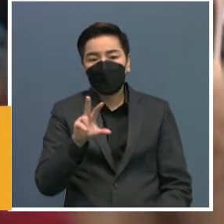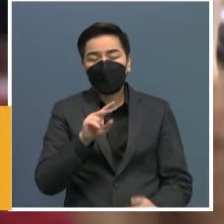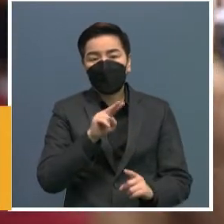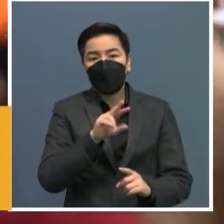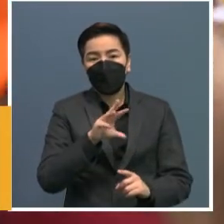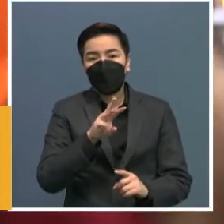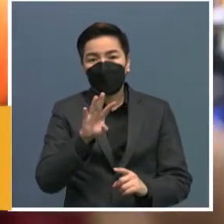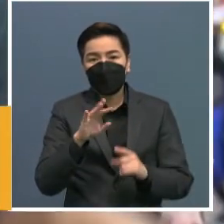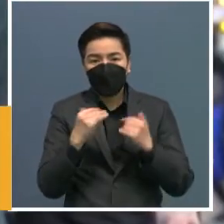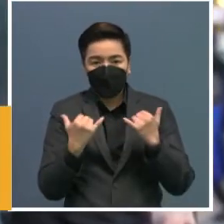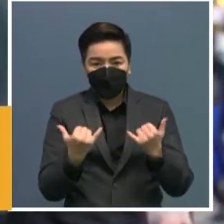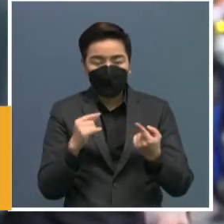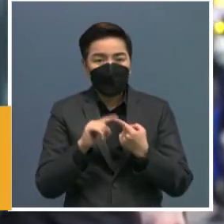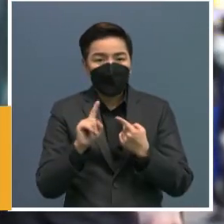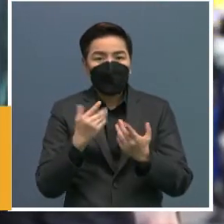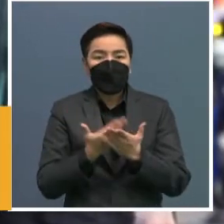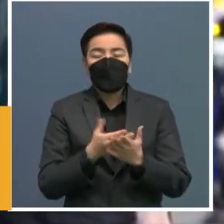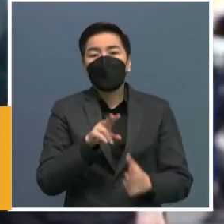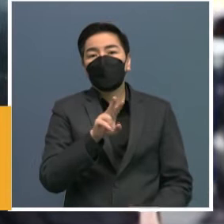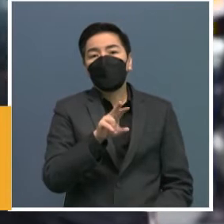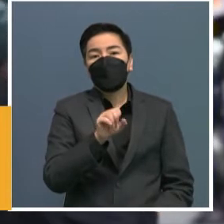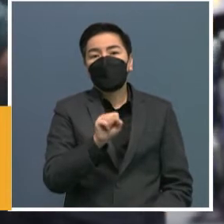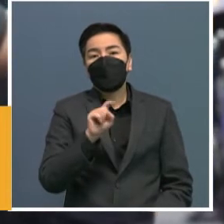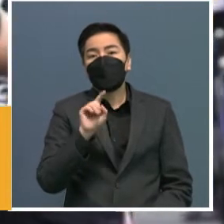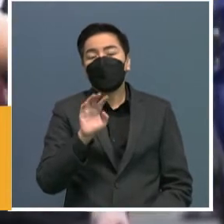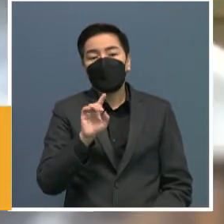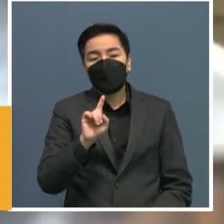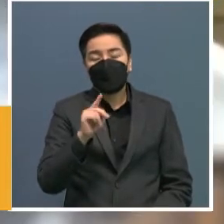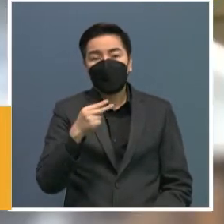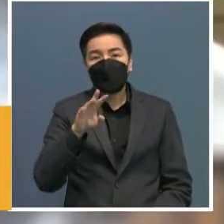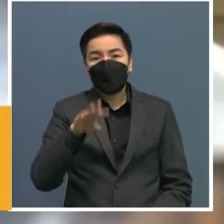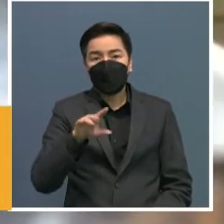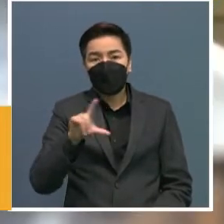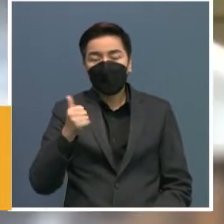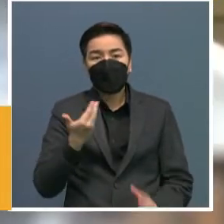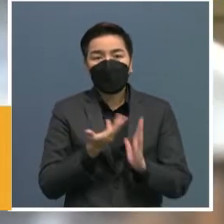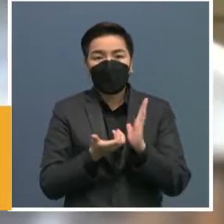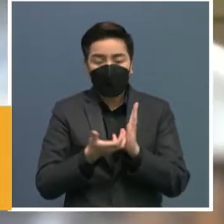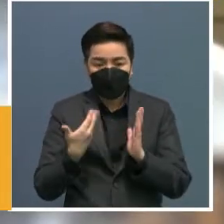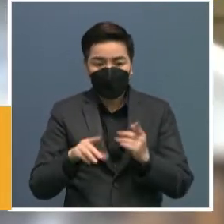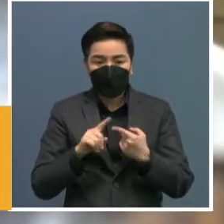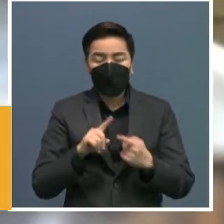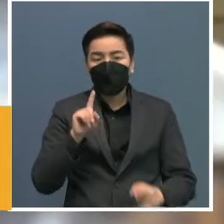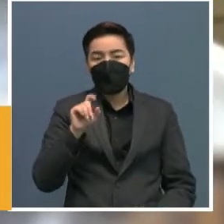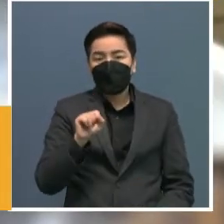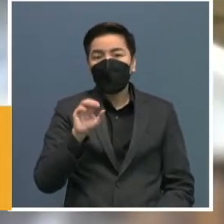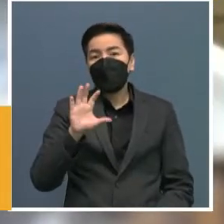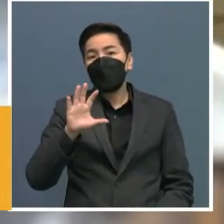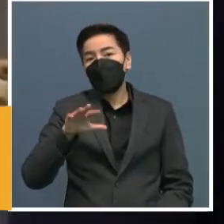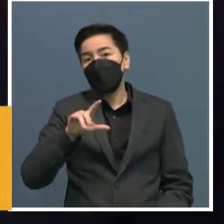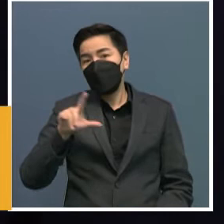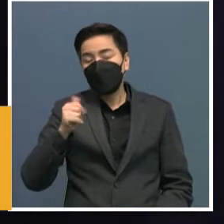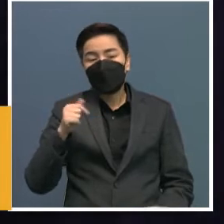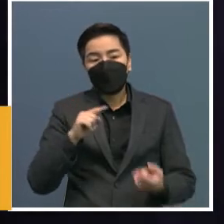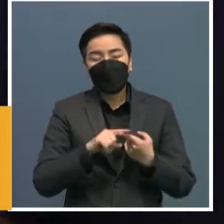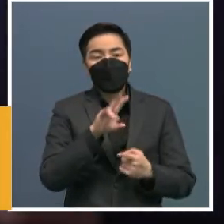2564นะคะอยู่ที่สองแสนหนึ่งหมื่นสี่พันล้านบาทบวกใจไปและอยู่ที่ประมาณ 100ล้านบาทคิด